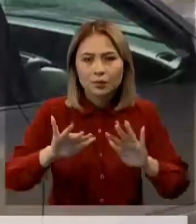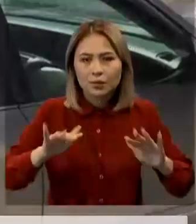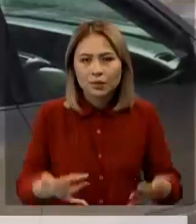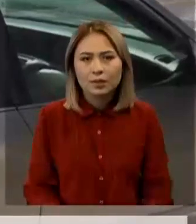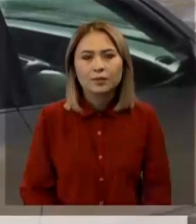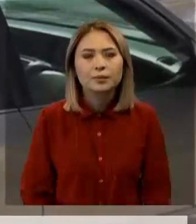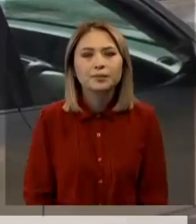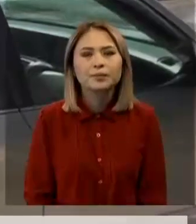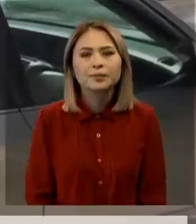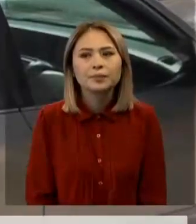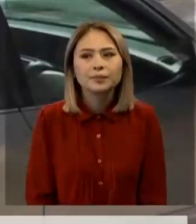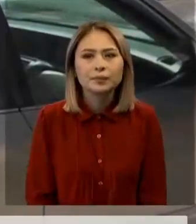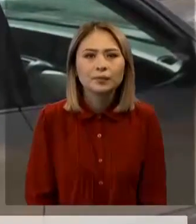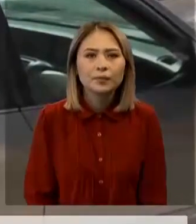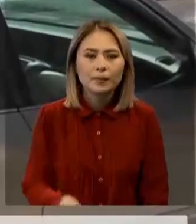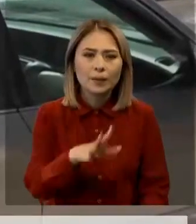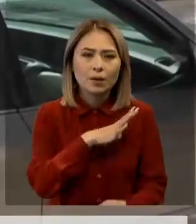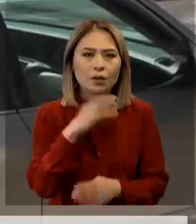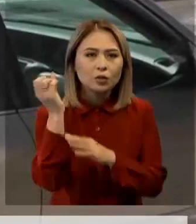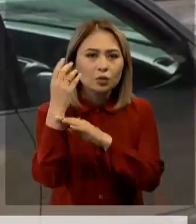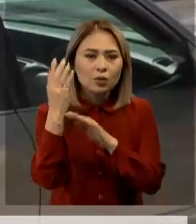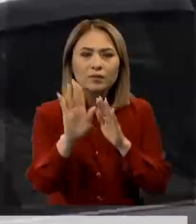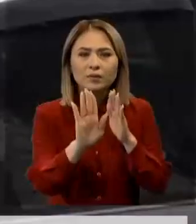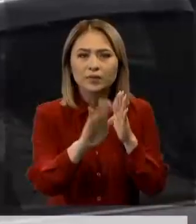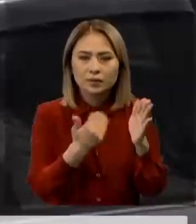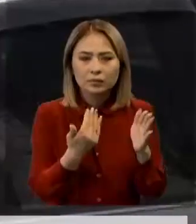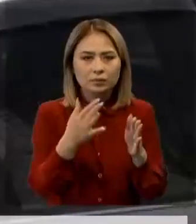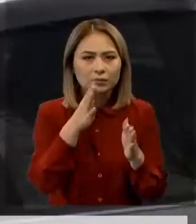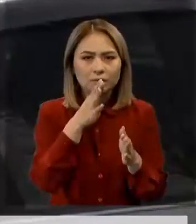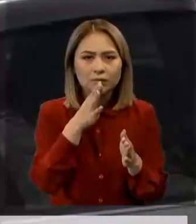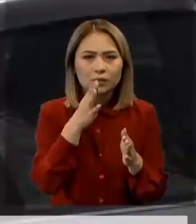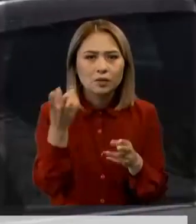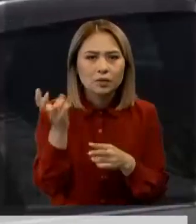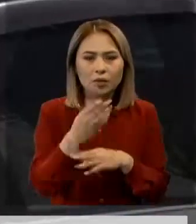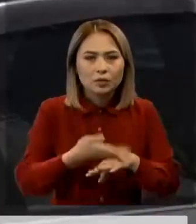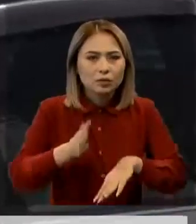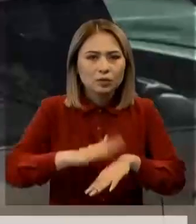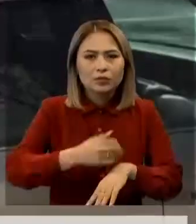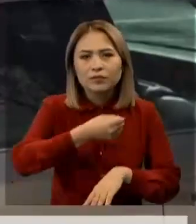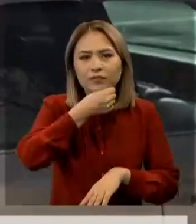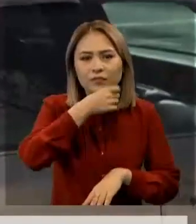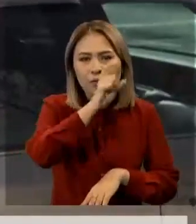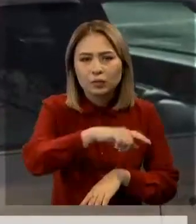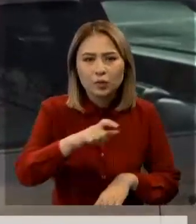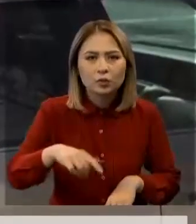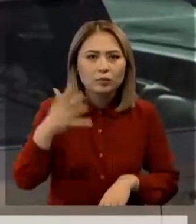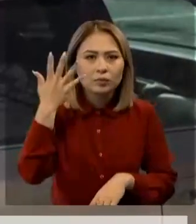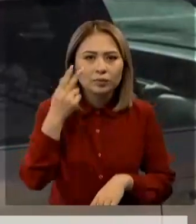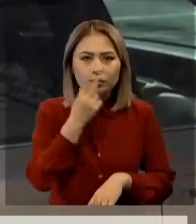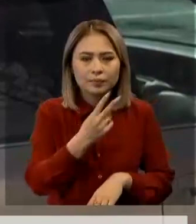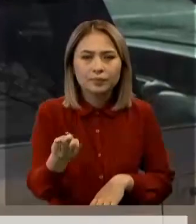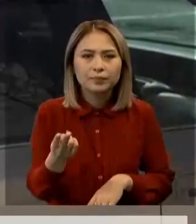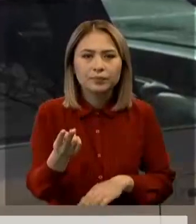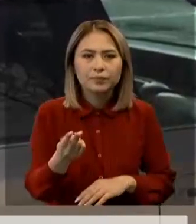баруда қиындау болады. Кейде скорый шақыласың, уақытында келмей. Үлкен адамдарға қиындық болады да. Достың ретінде көріп отырсыңыз